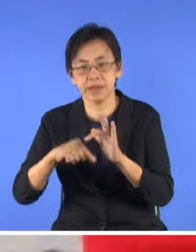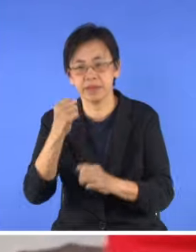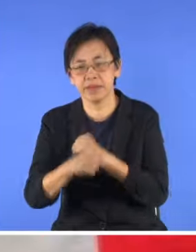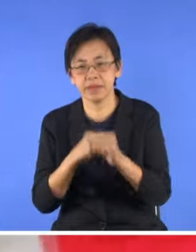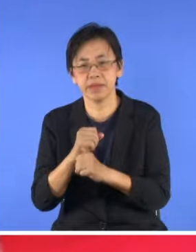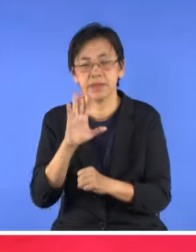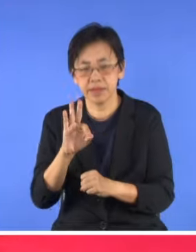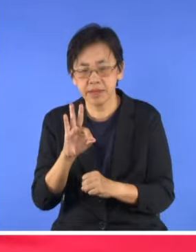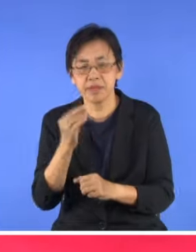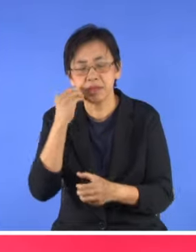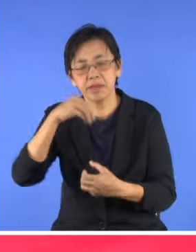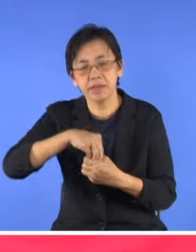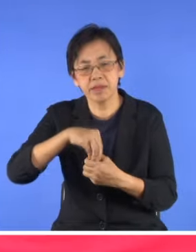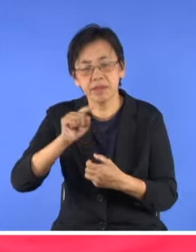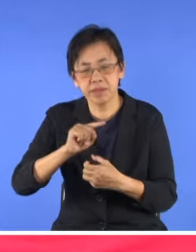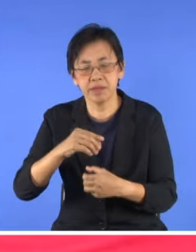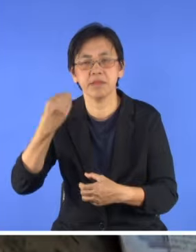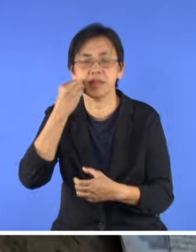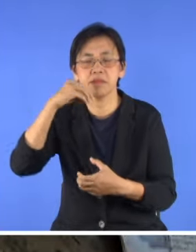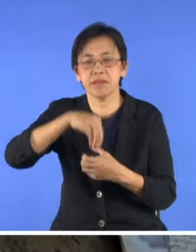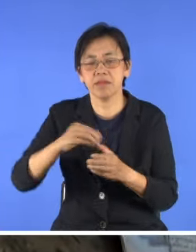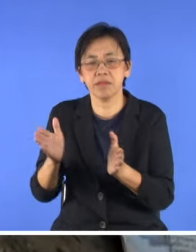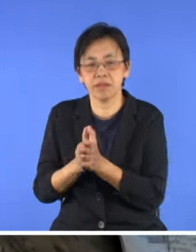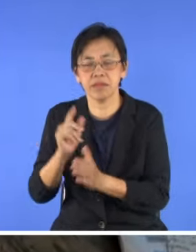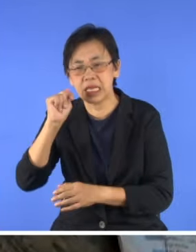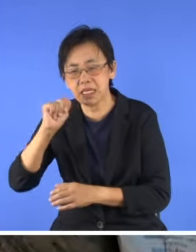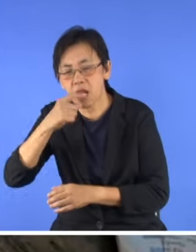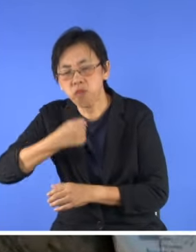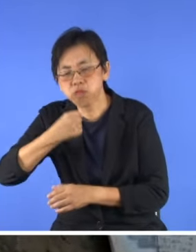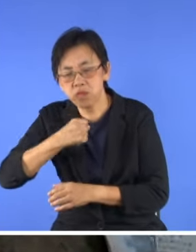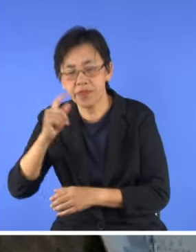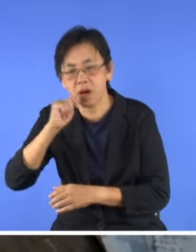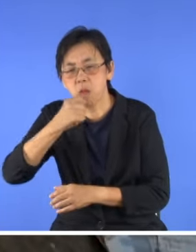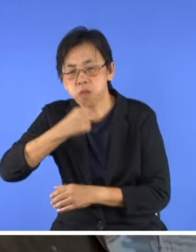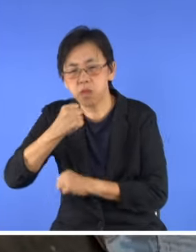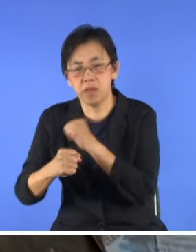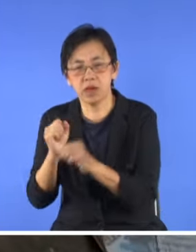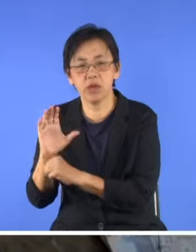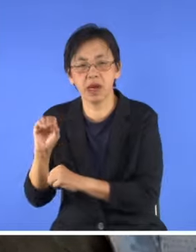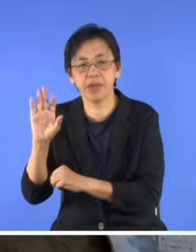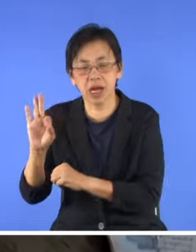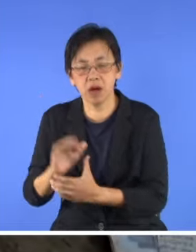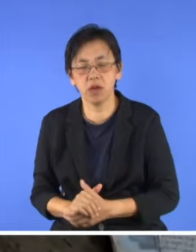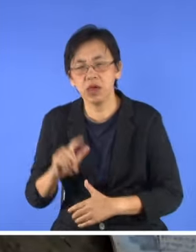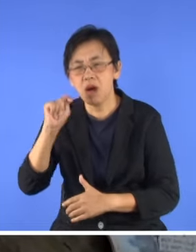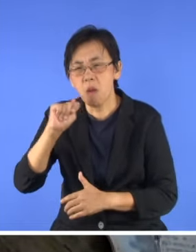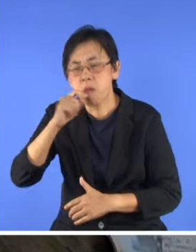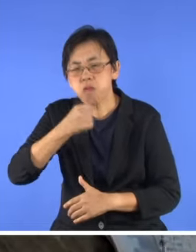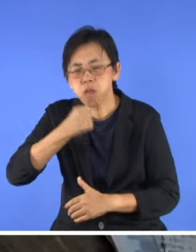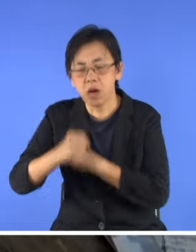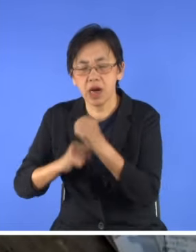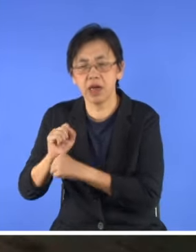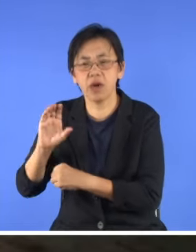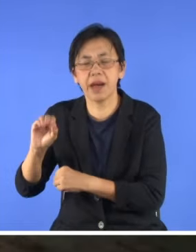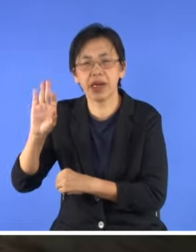เนี่ยอยู่อาศัยกับนายสมนึกผู้เป็นตาตาเนี่ย 59ว่าอย่างงั้นเถอะอายุอยู่ที่บ้านแห่งหนึ่งในพื้นที่